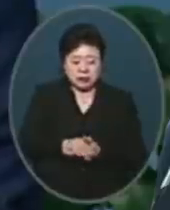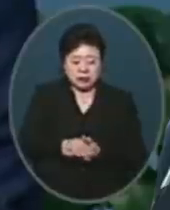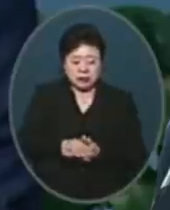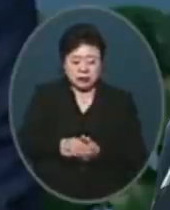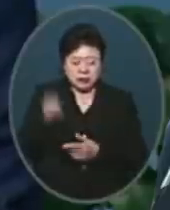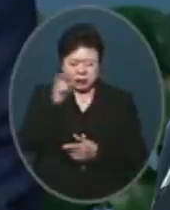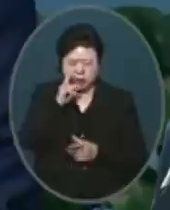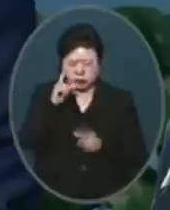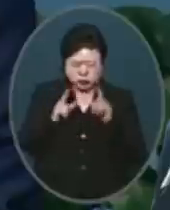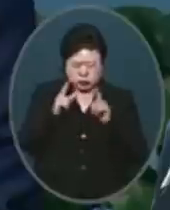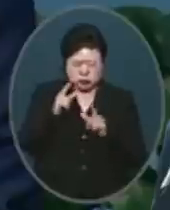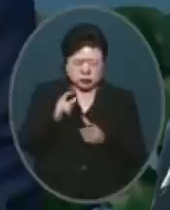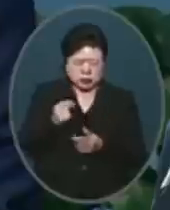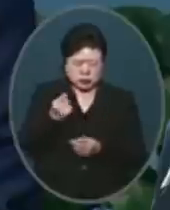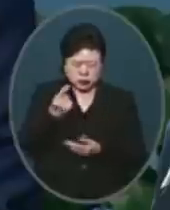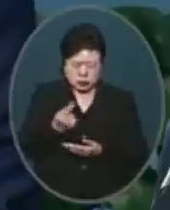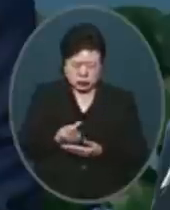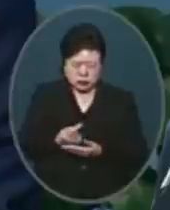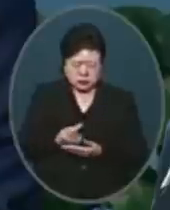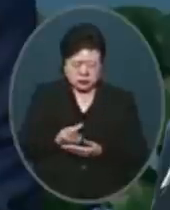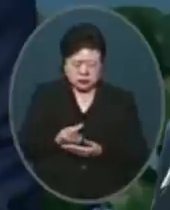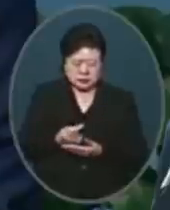흉악한 모습을 가지고